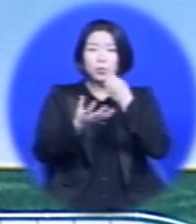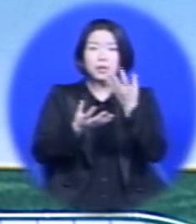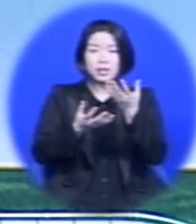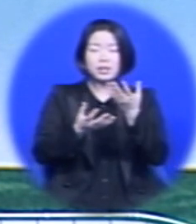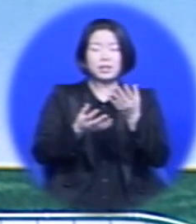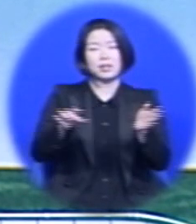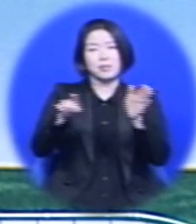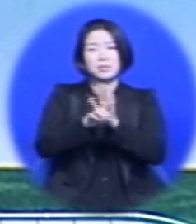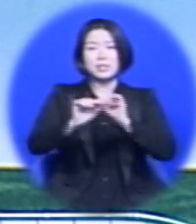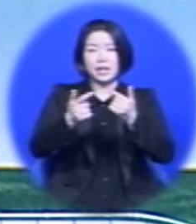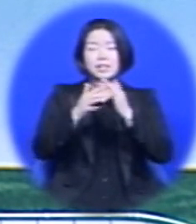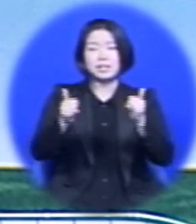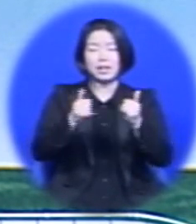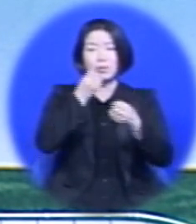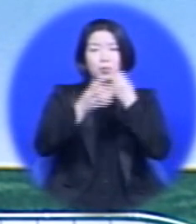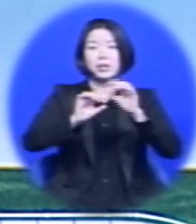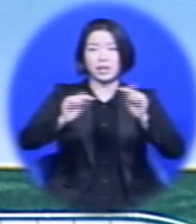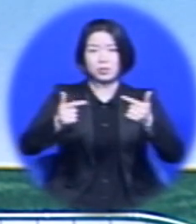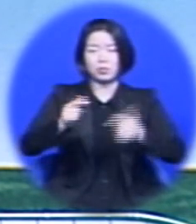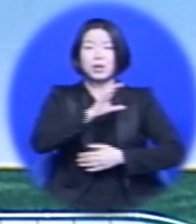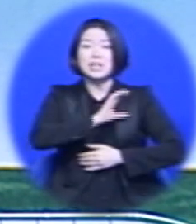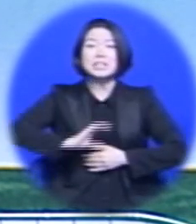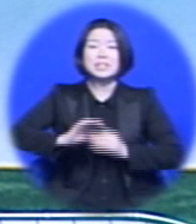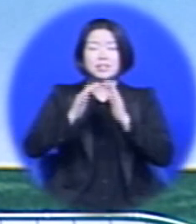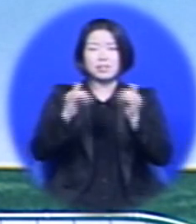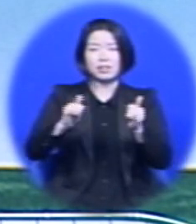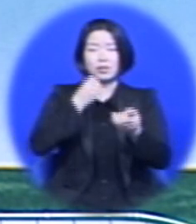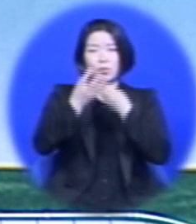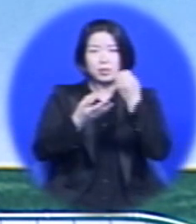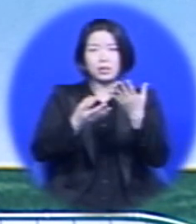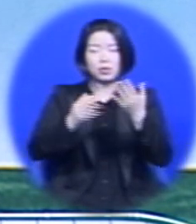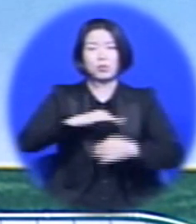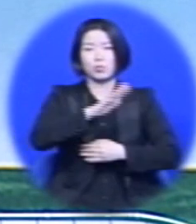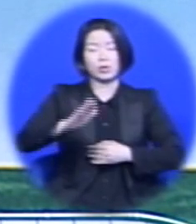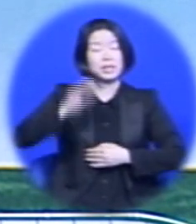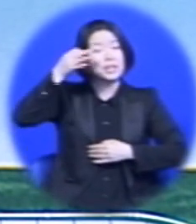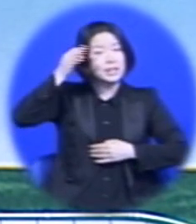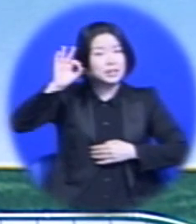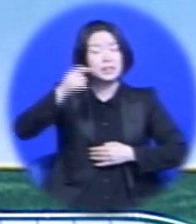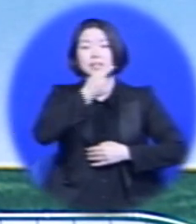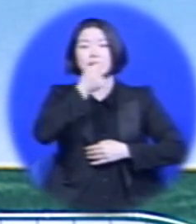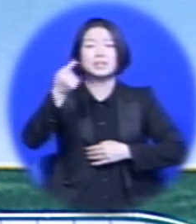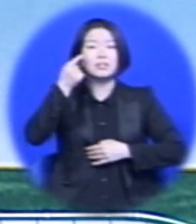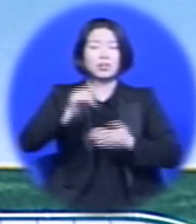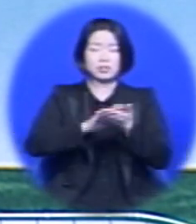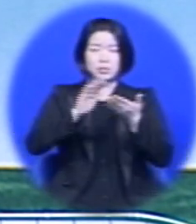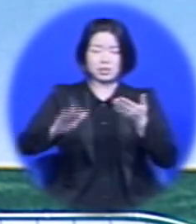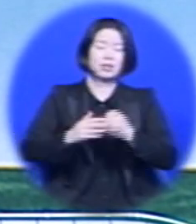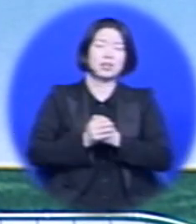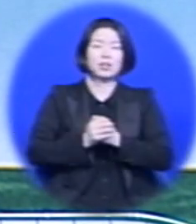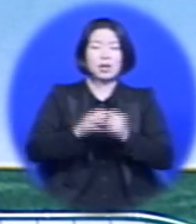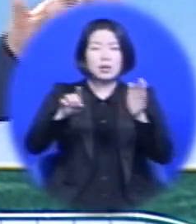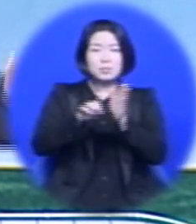불신자의 고백이 아니고 그리스도인의 고백이라고 우리가 깨닫는 증거이기 때문입니다